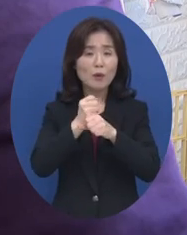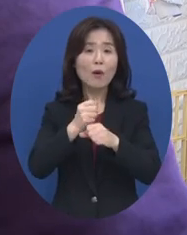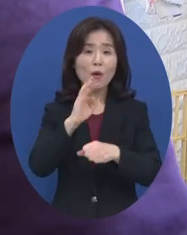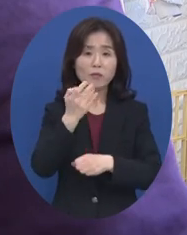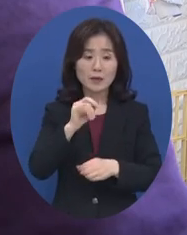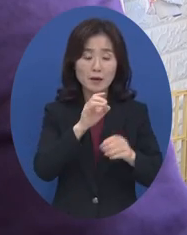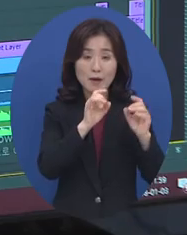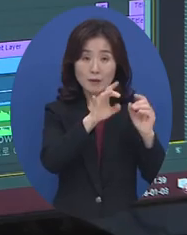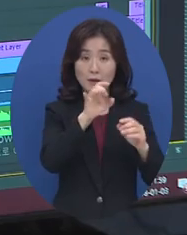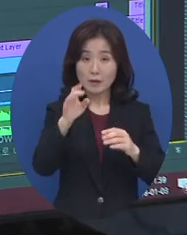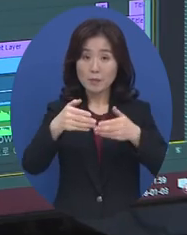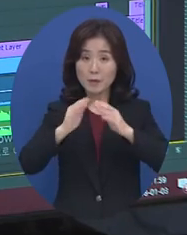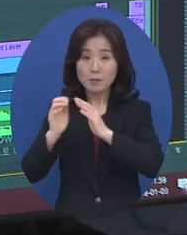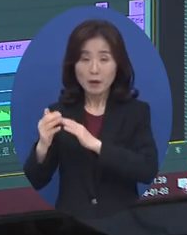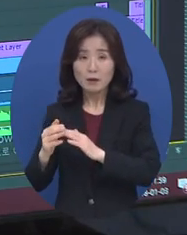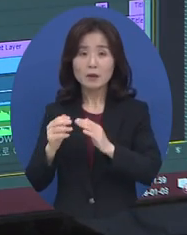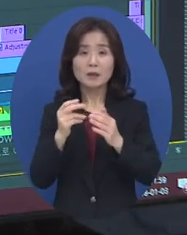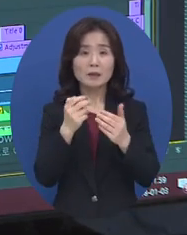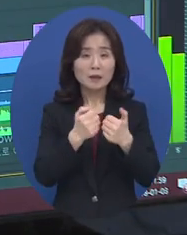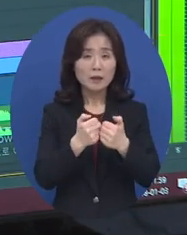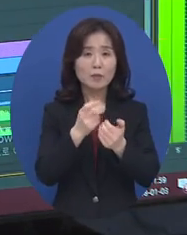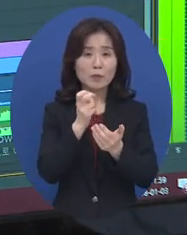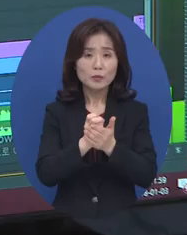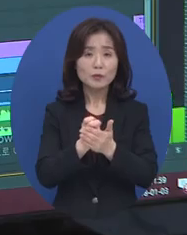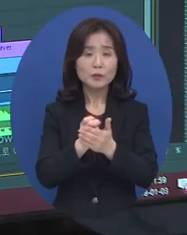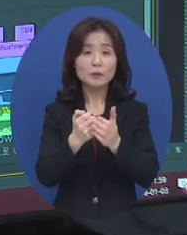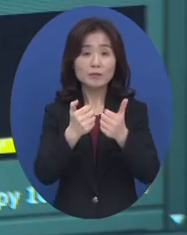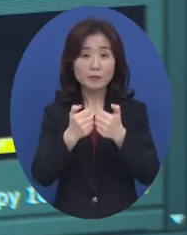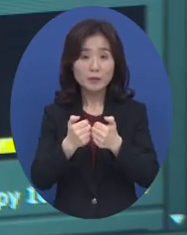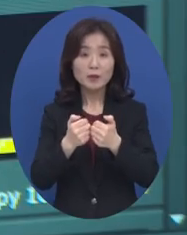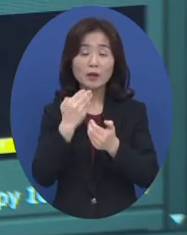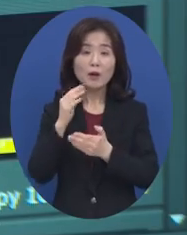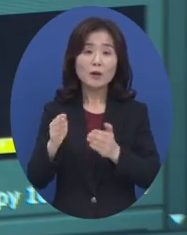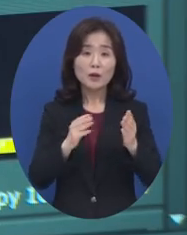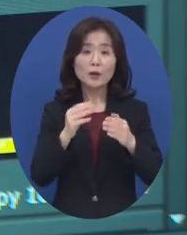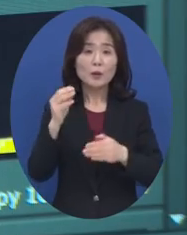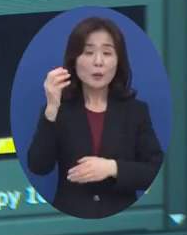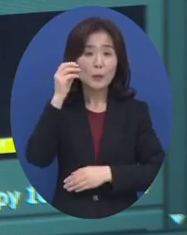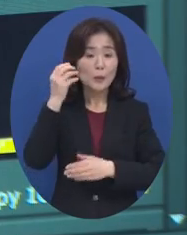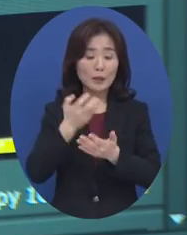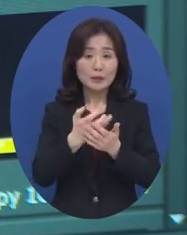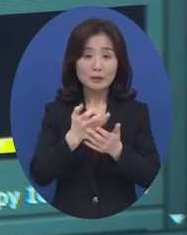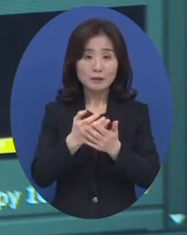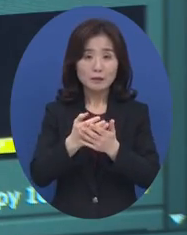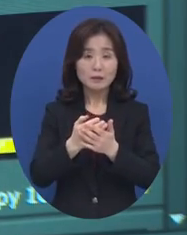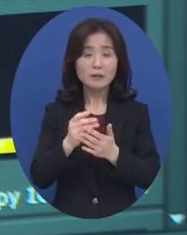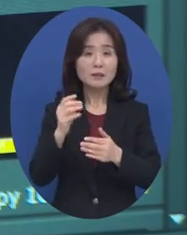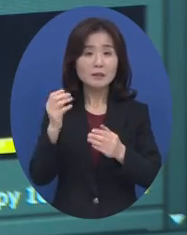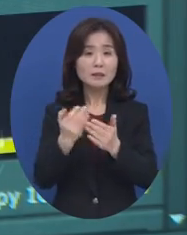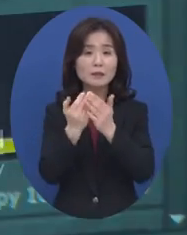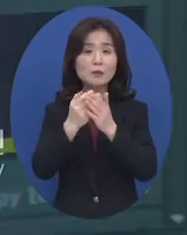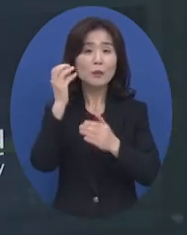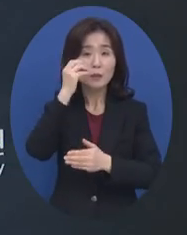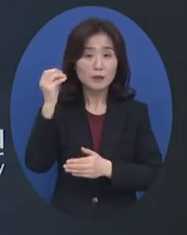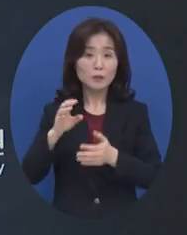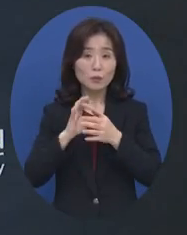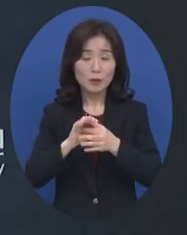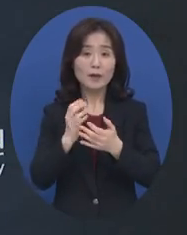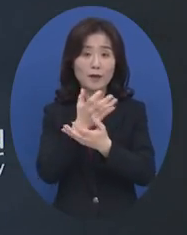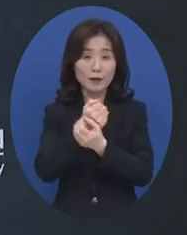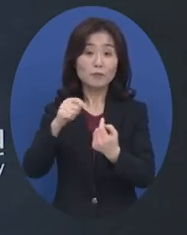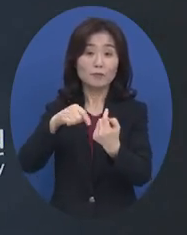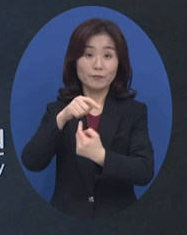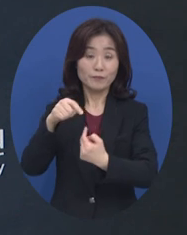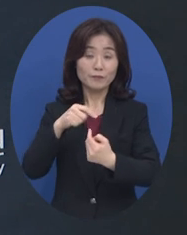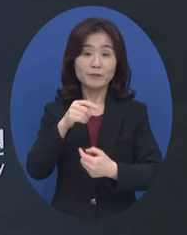상담과 법률 컨설팅 은 경기콘텐츠진흥원 홈페이지를 통해 예약제로 운영됩니다 경기 gtv